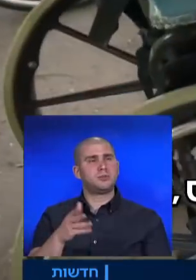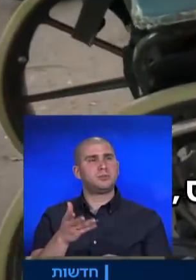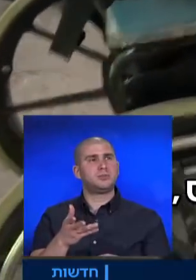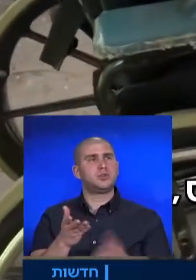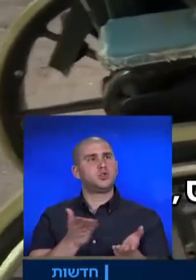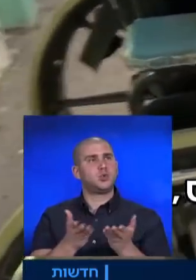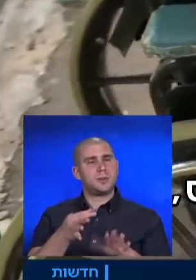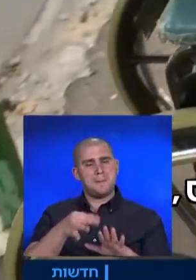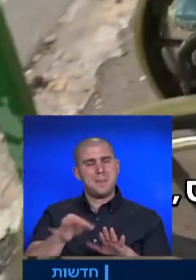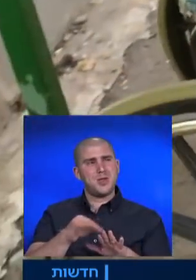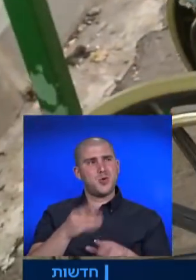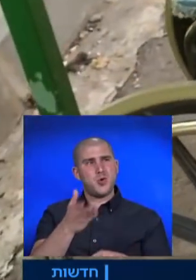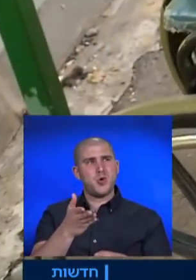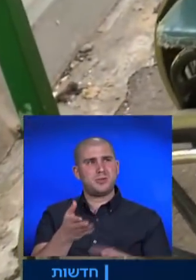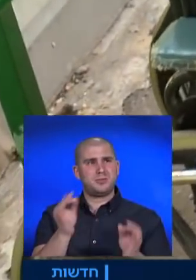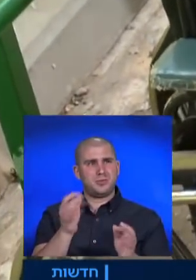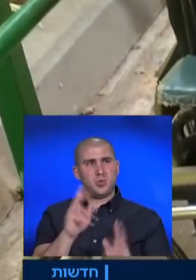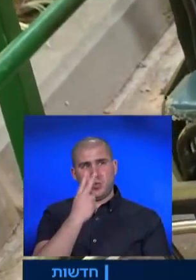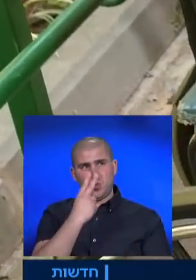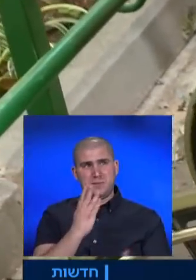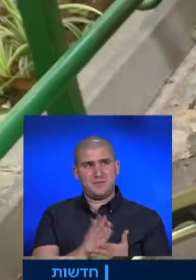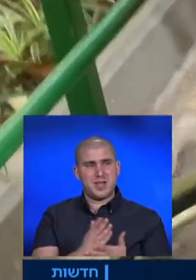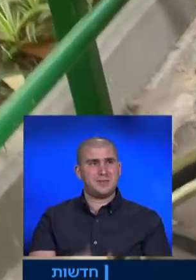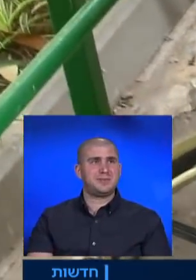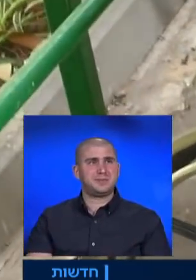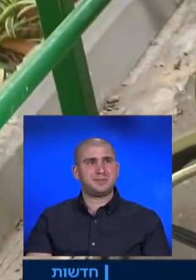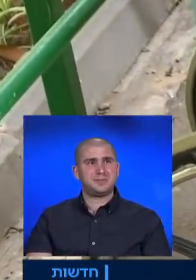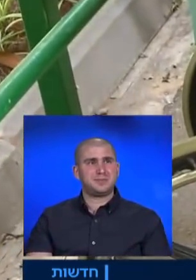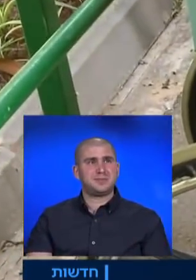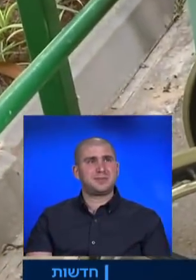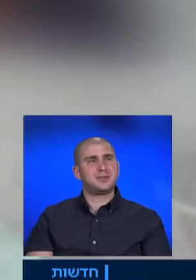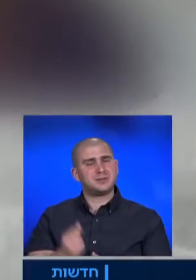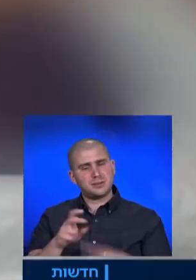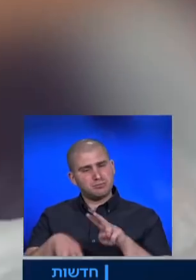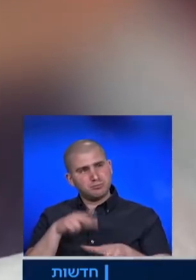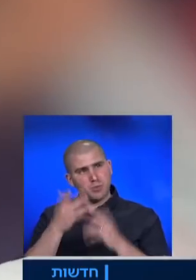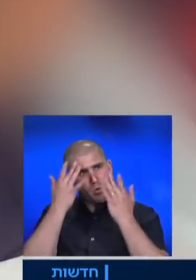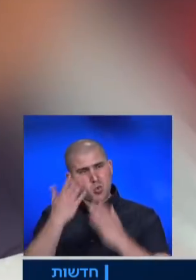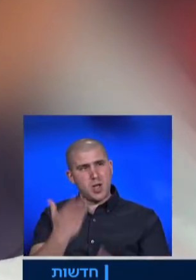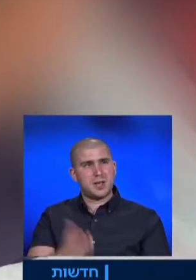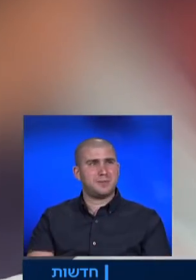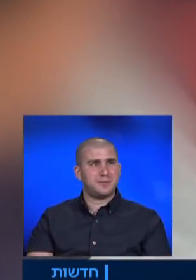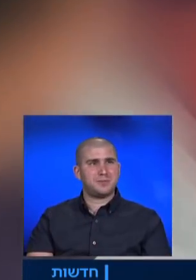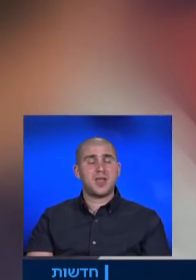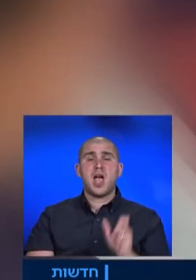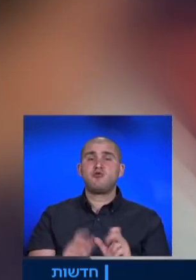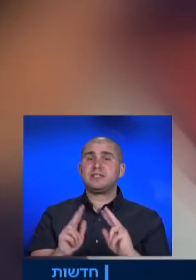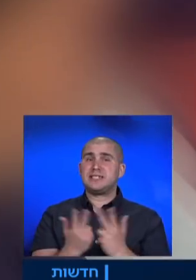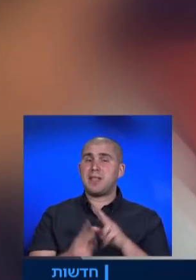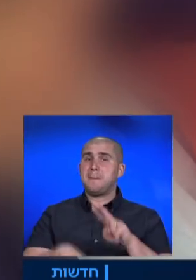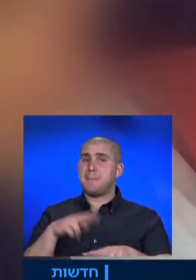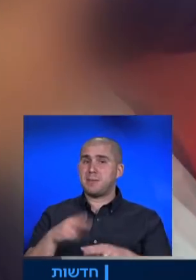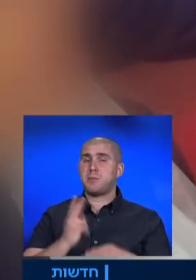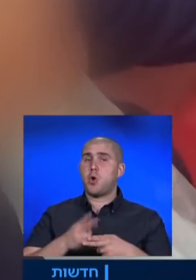מניקור אקספרס, כמו שאתם יכולים לראות. מטבחים קצת אותם, דואגים להם. אנשי הצוות המטפלים בחולי קורונה עם